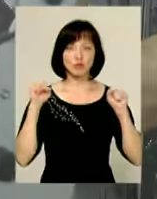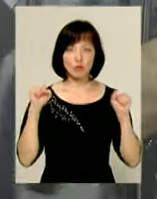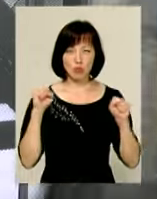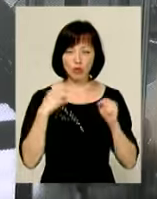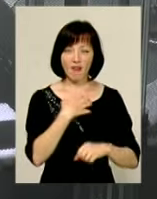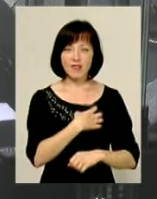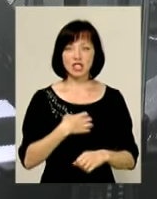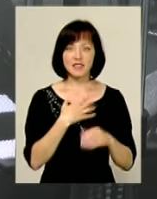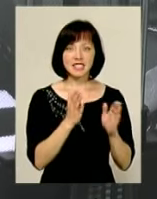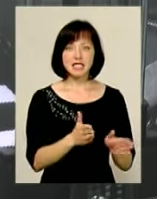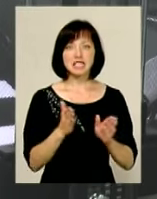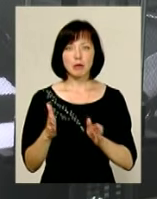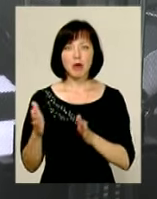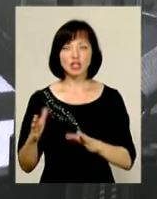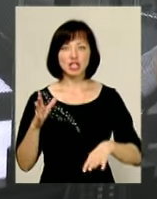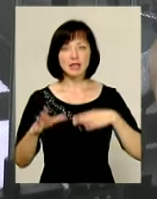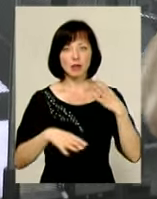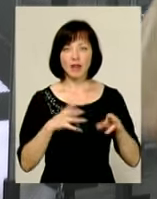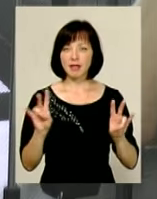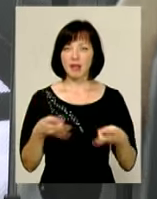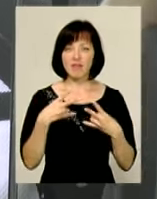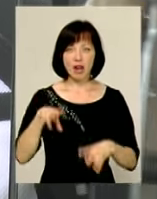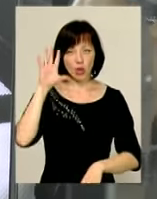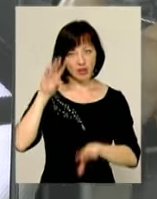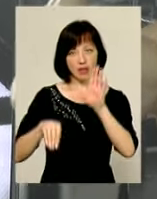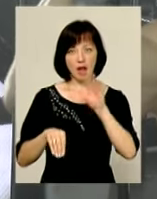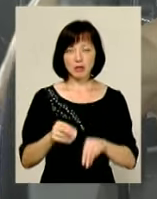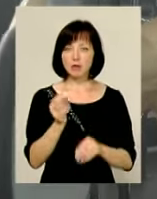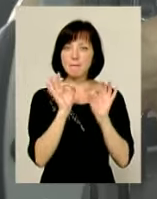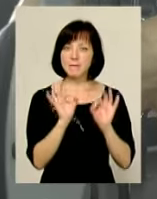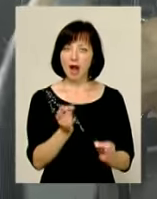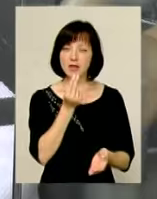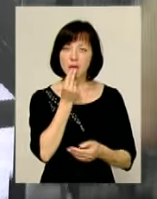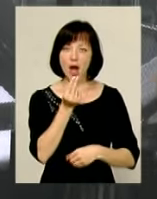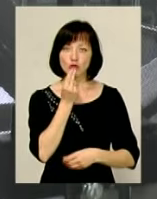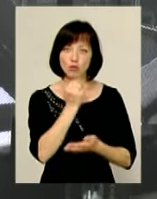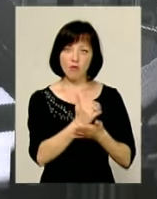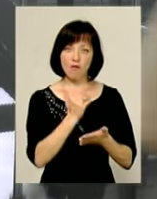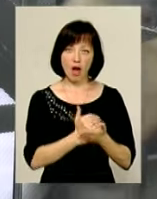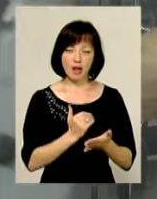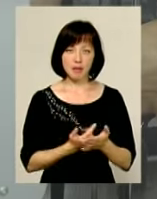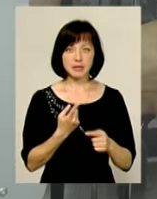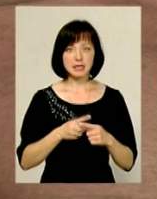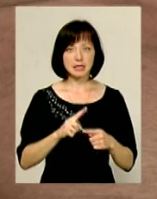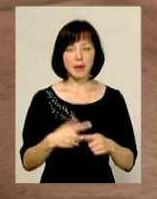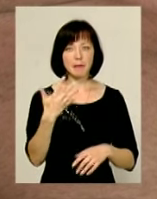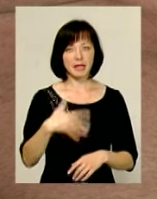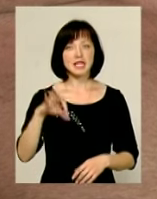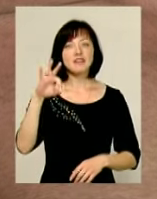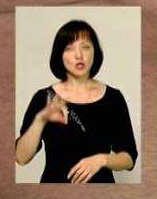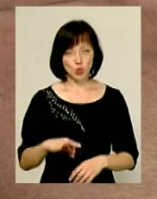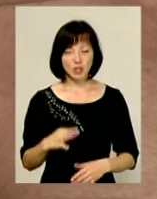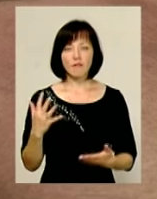інших, важлива систематичність тренувань. Не варто нехтуватись збалансованим харчуванням, - радить Руслан Сідлецький. Це вже 50%